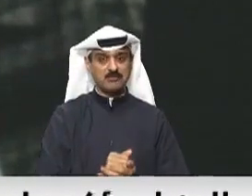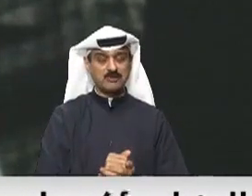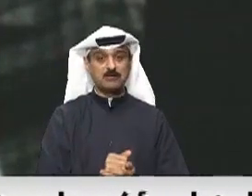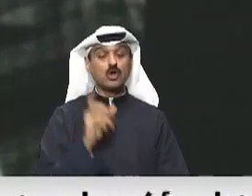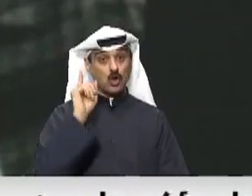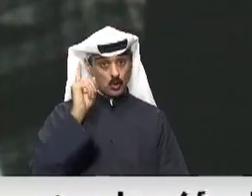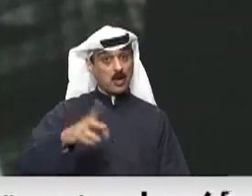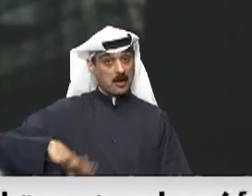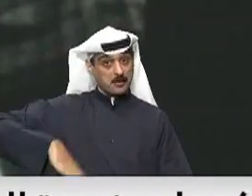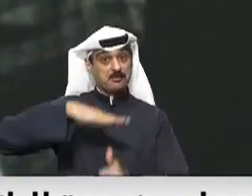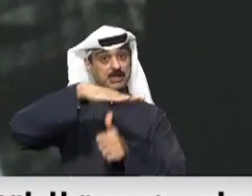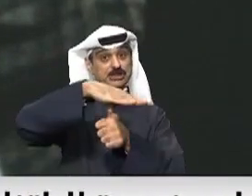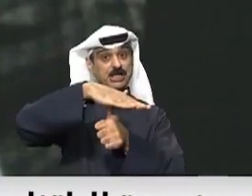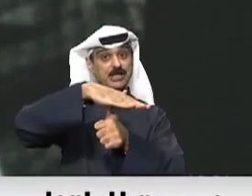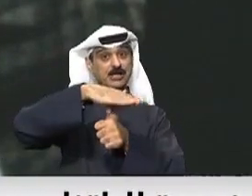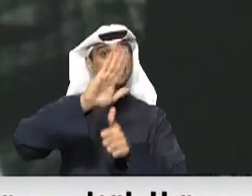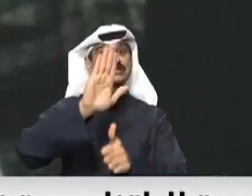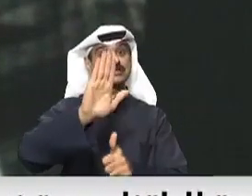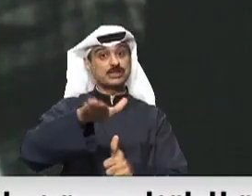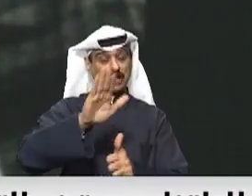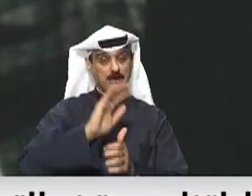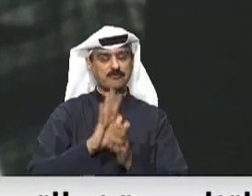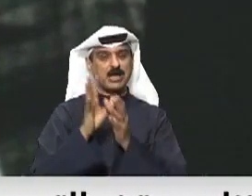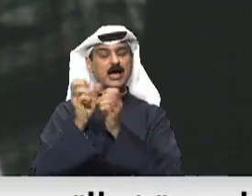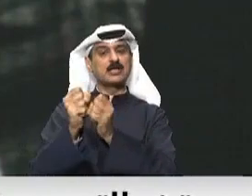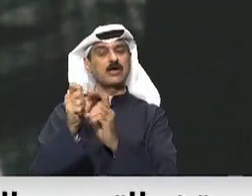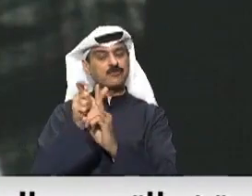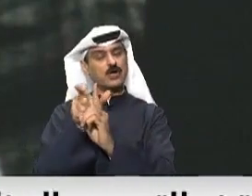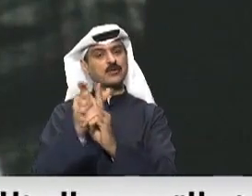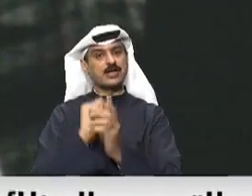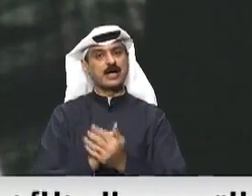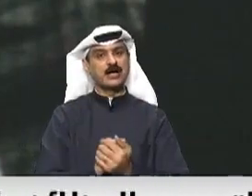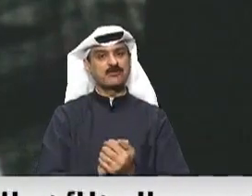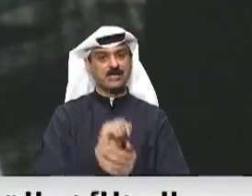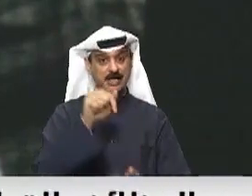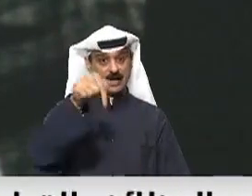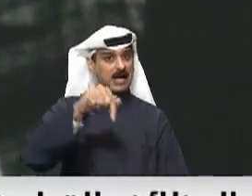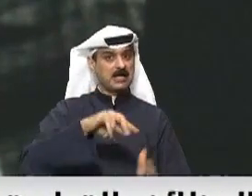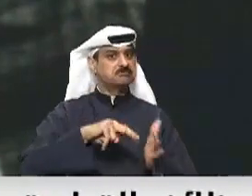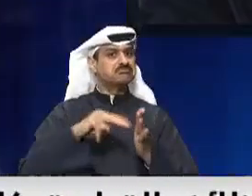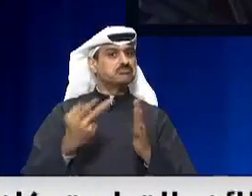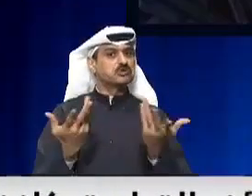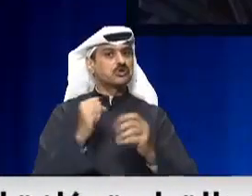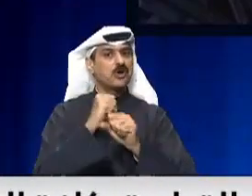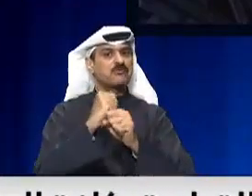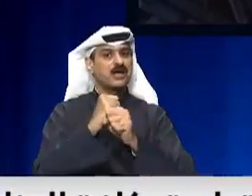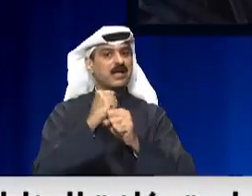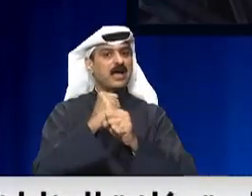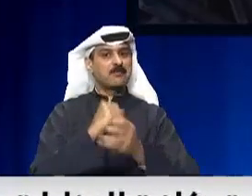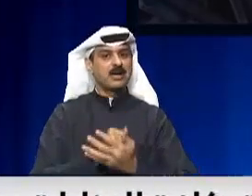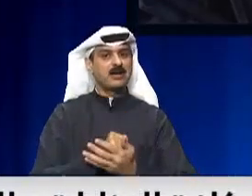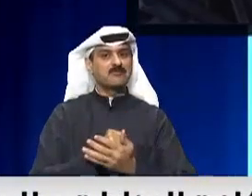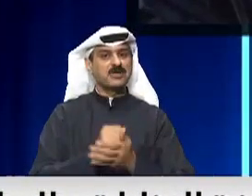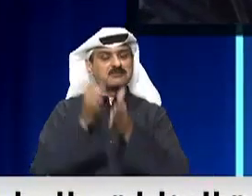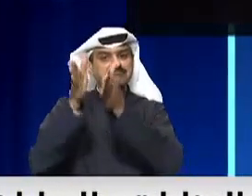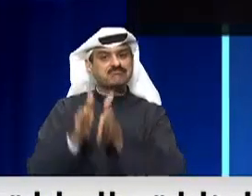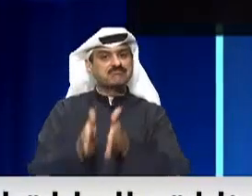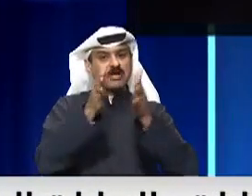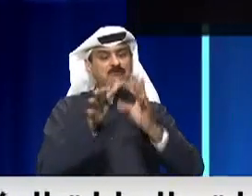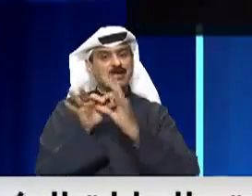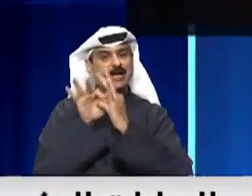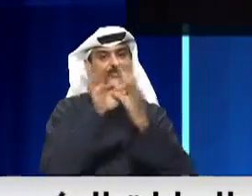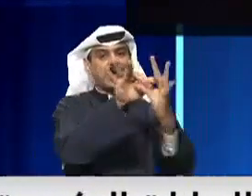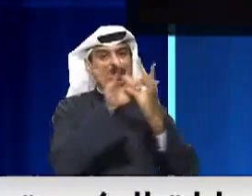للتوجيهات السامية من لدن حضرة صاحب السمو الأمير حفظه الله. الآن كيف تسير لديكم عملية التنسيق مع الجهات